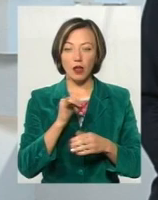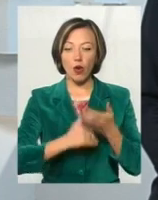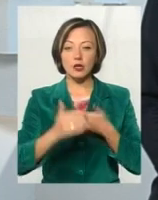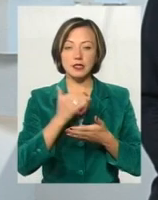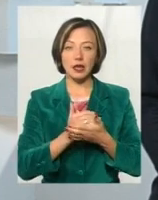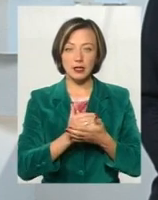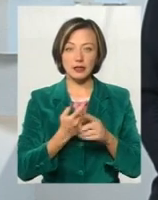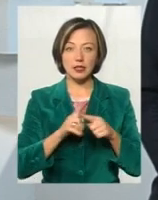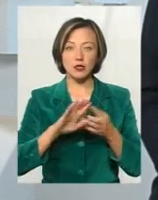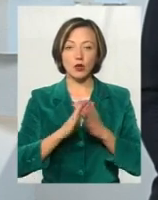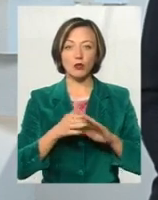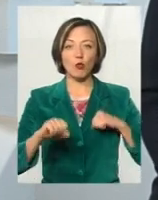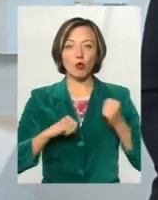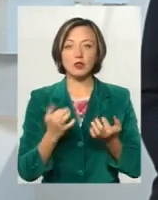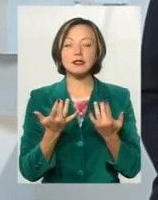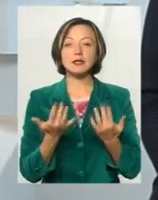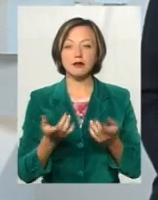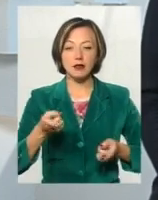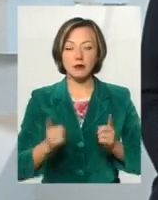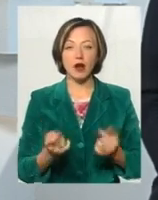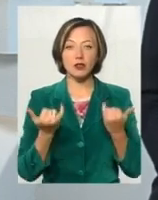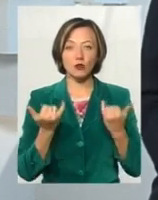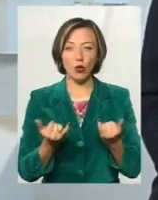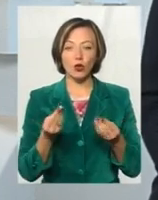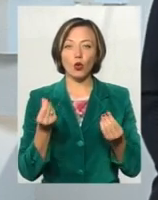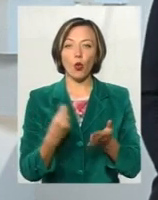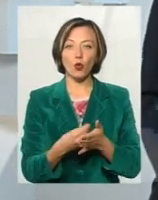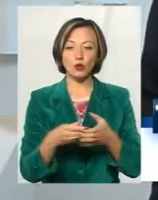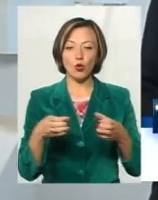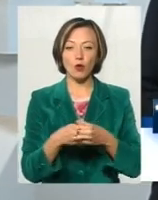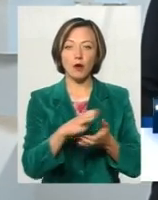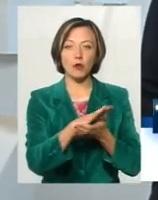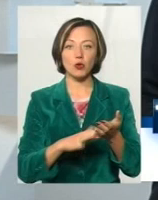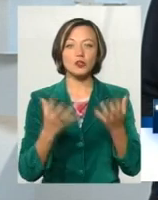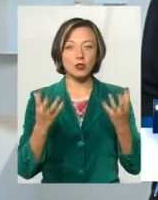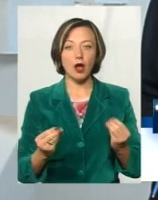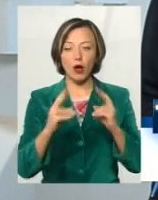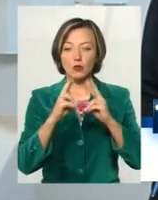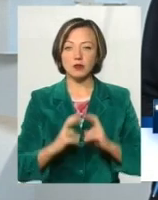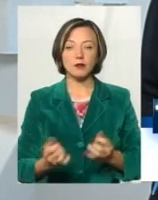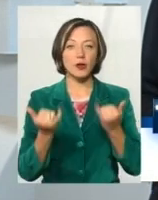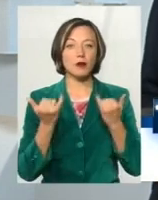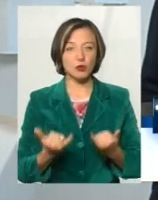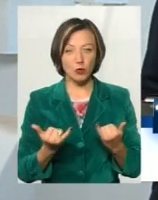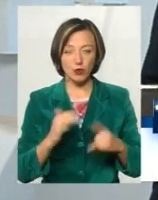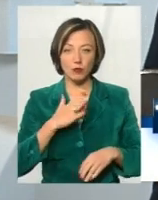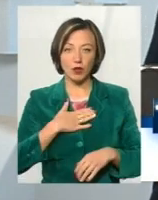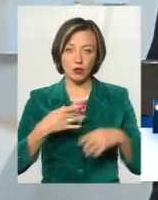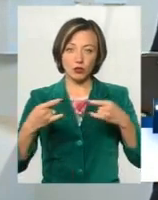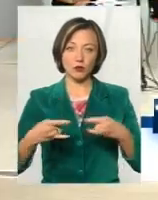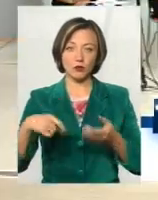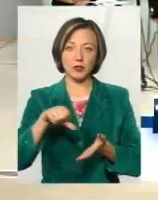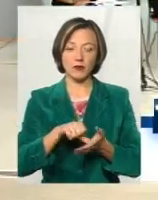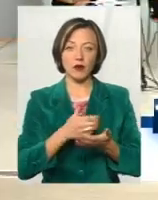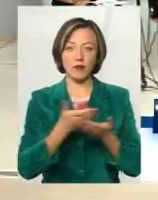ця ситуація обурює. Отож, скільки насправді сьогодні коштує група продовженого дня, розбираємося сьогодні. І в нашій студії